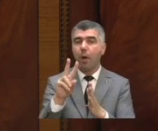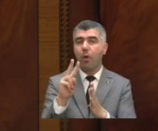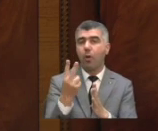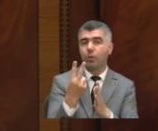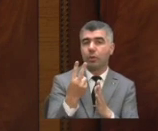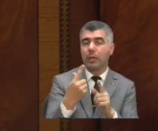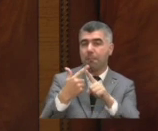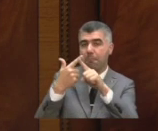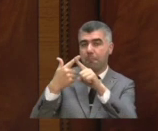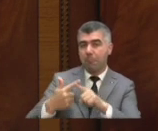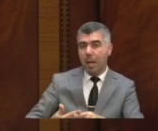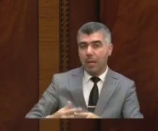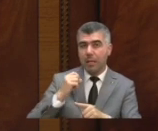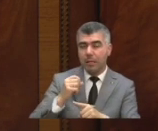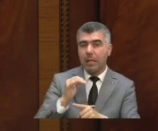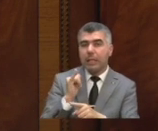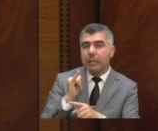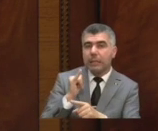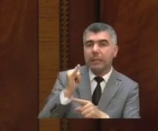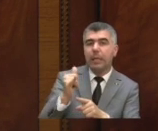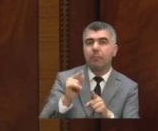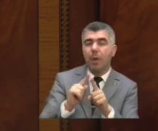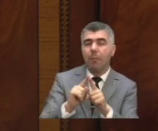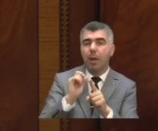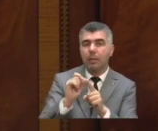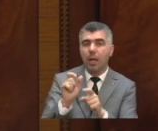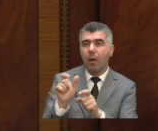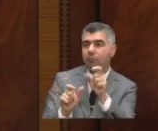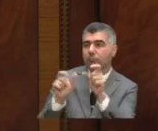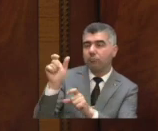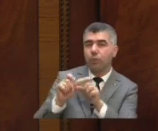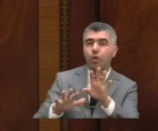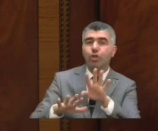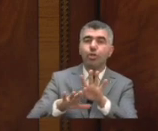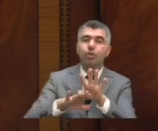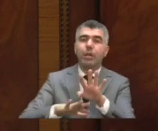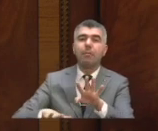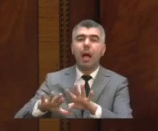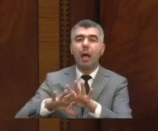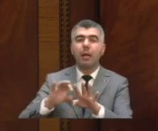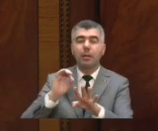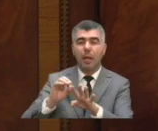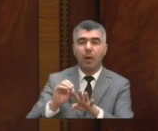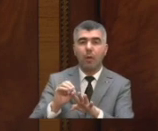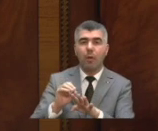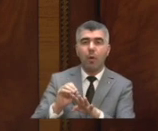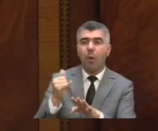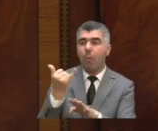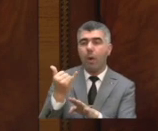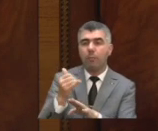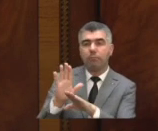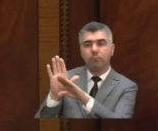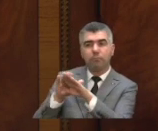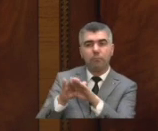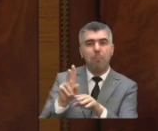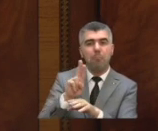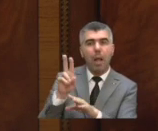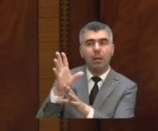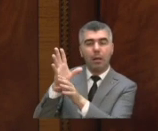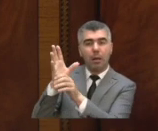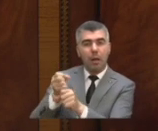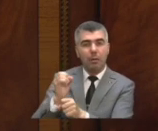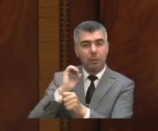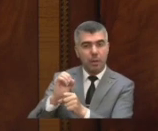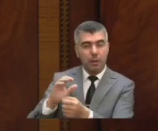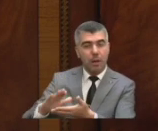مواصله تكريس اسس الدوله الاجتماعيه تجسيدا للتوجيهات الساميه لصاحب الجلاله نصره